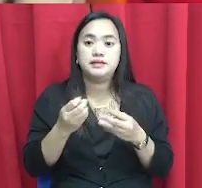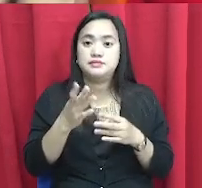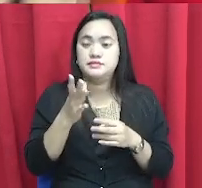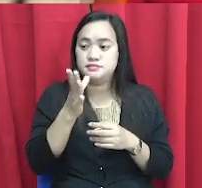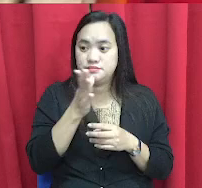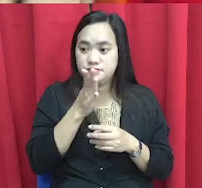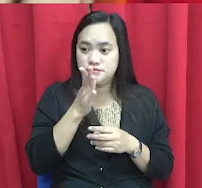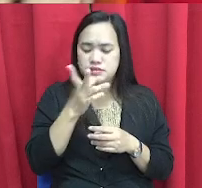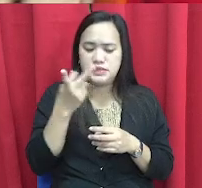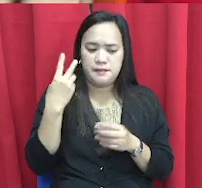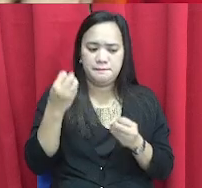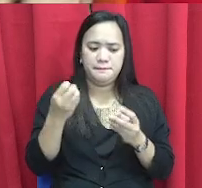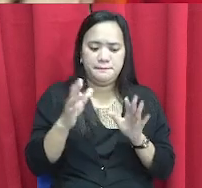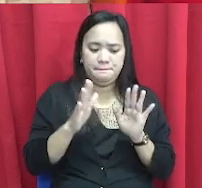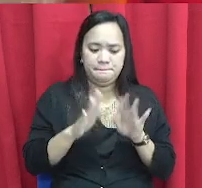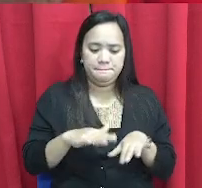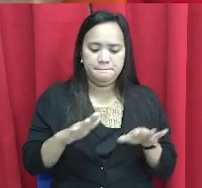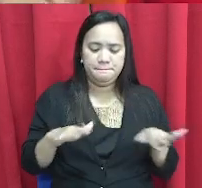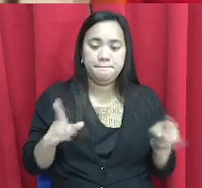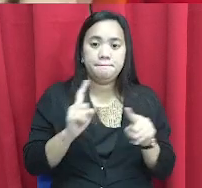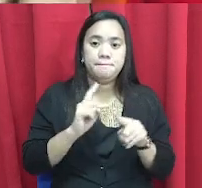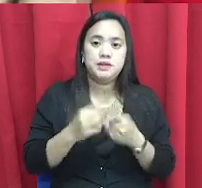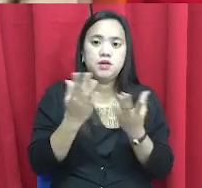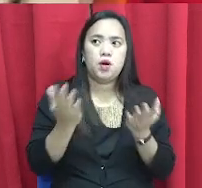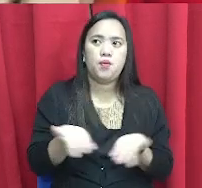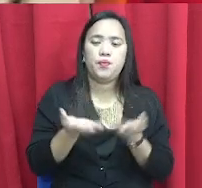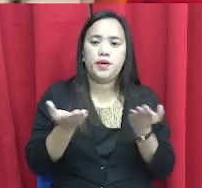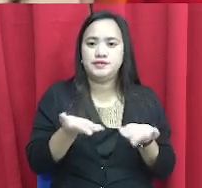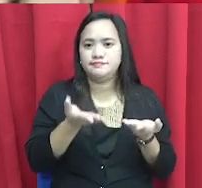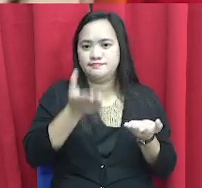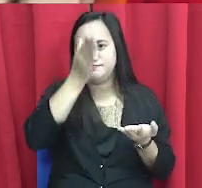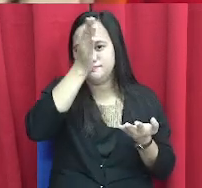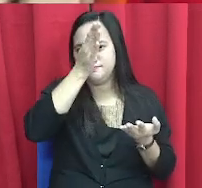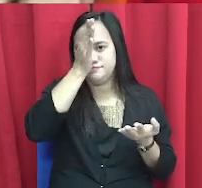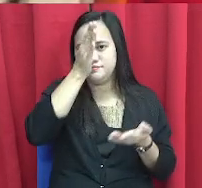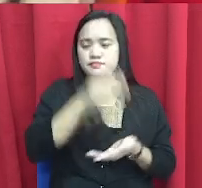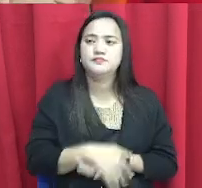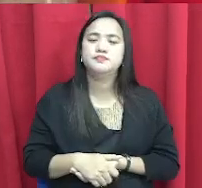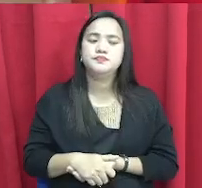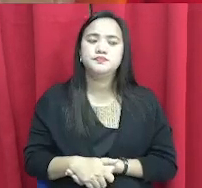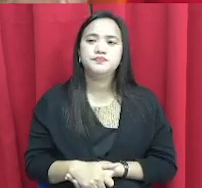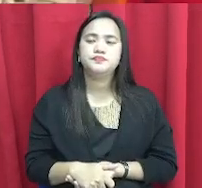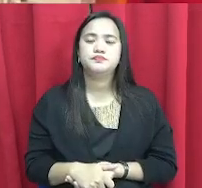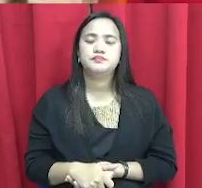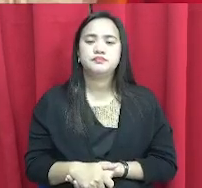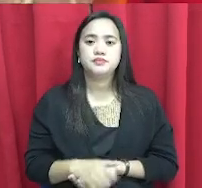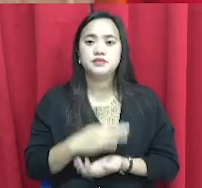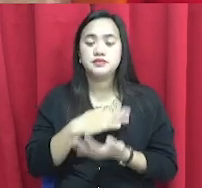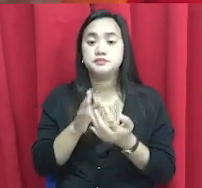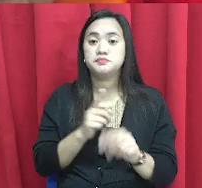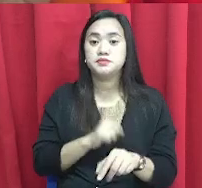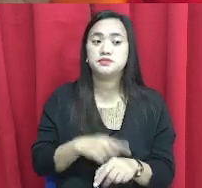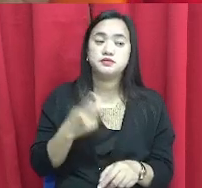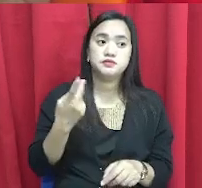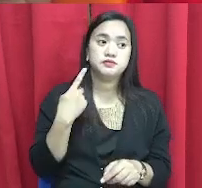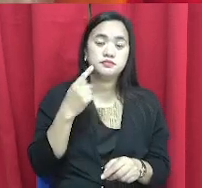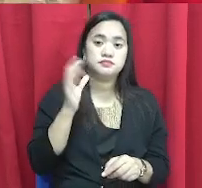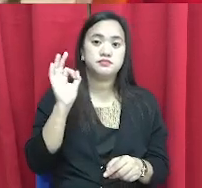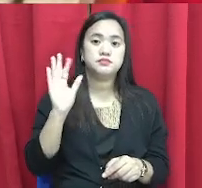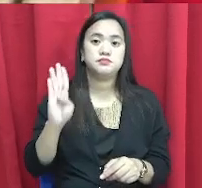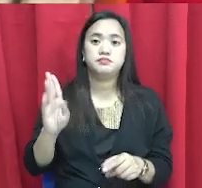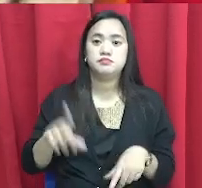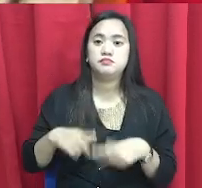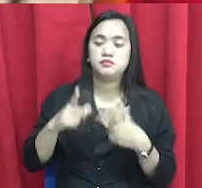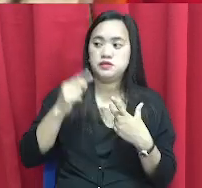maraming mga bata Mga anak Pero saan yung mga tatay that's right ha madalas maraming mga tatay na sa Fb live nakikita